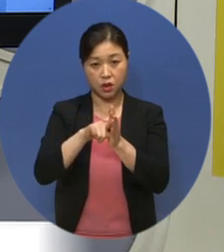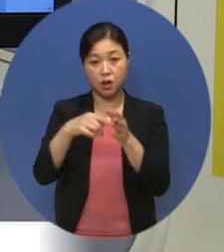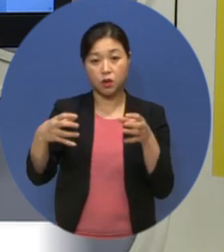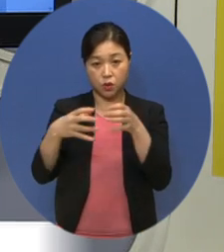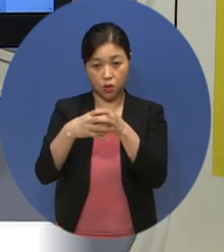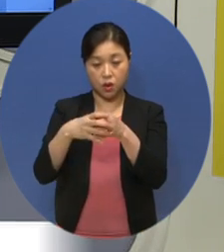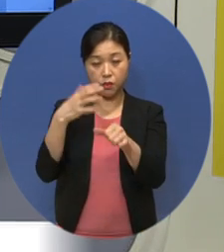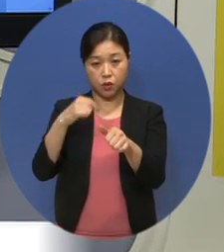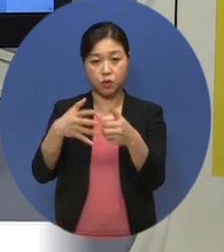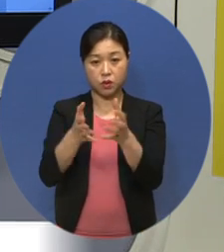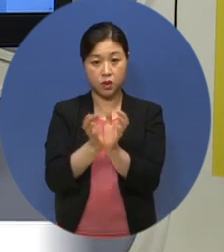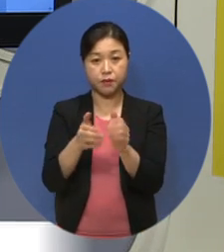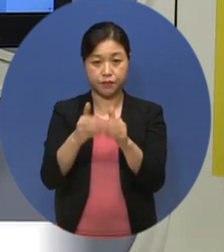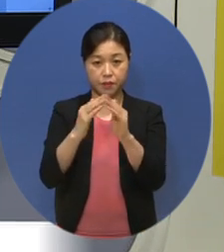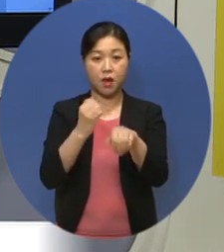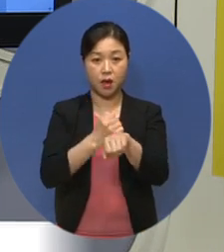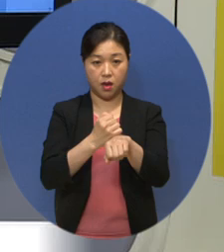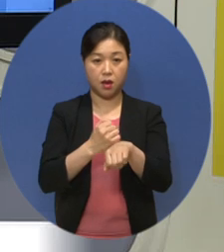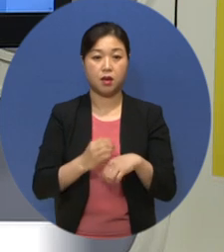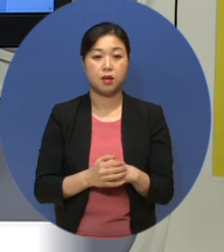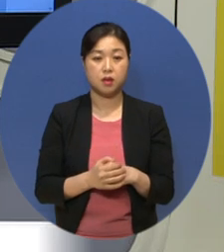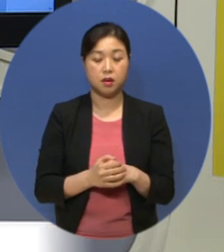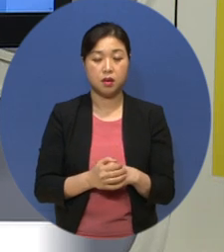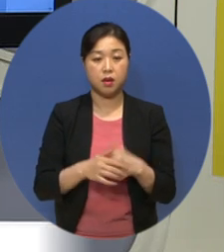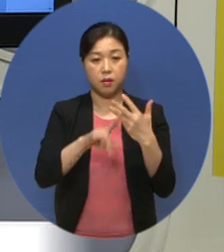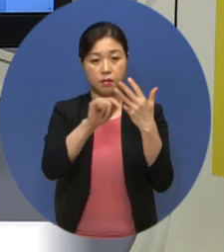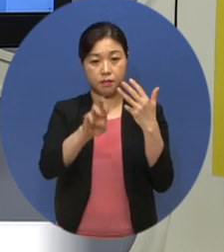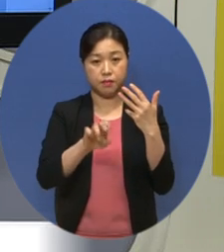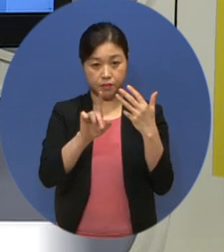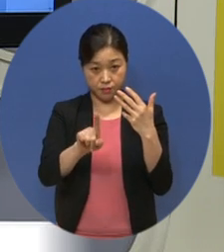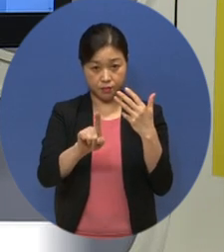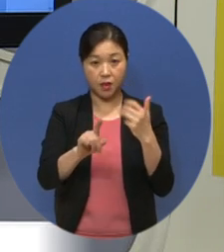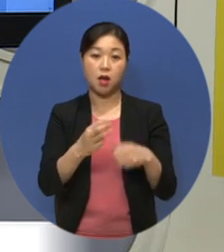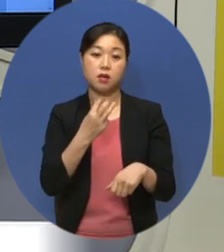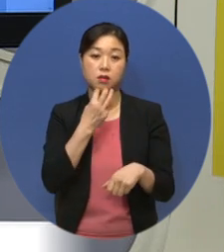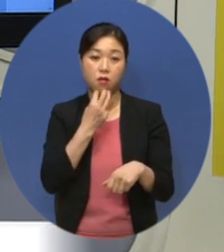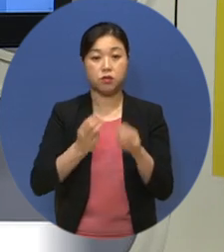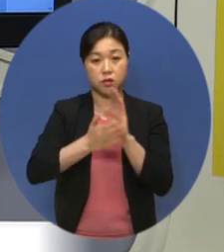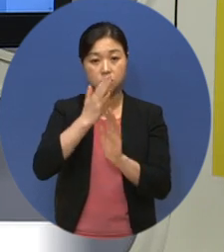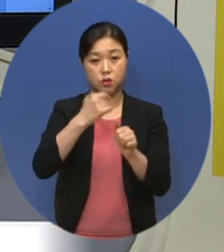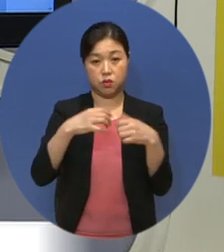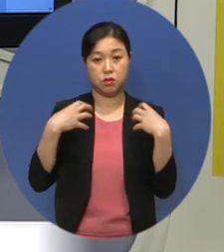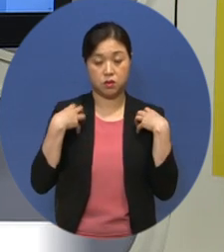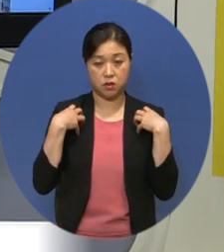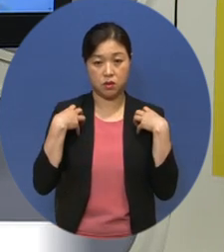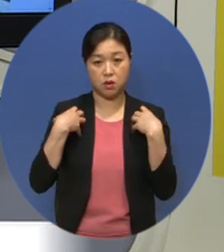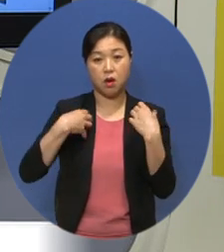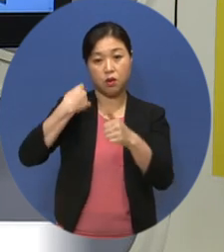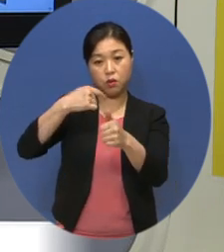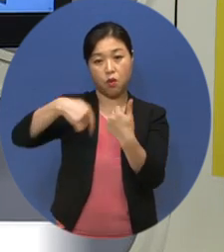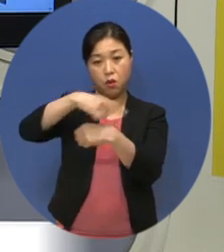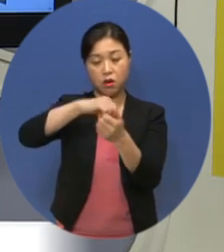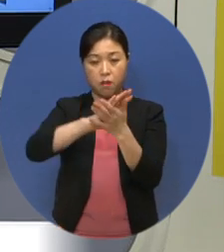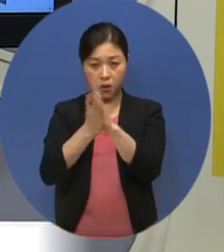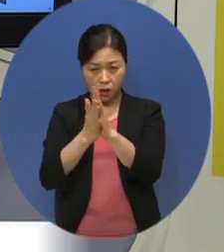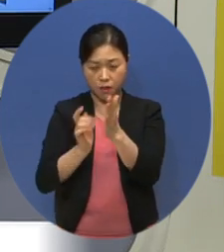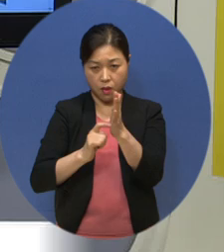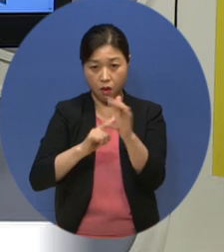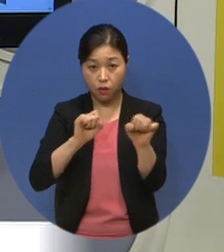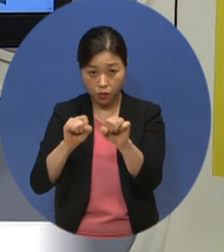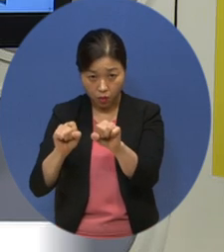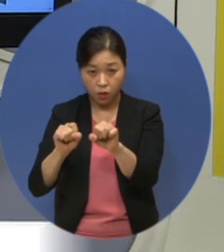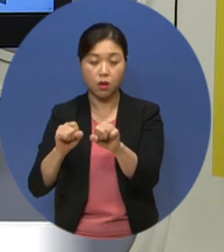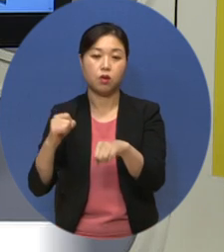팀이 신설 됩니다 지난달 31일 서울시 교육청은 변화된 교육 환경에 신속하게 부응하고